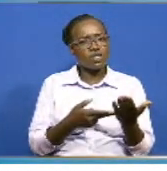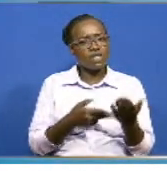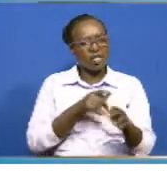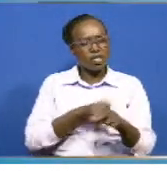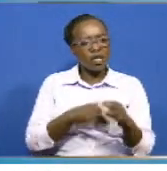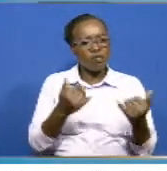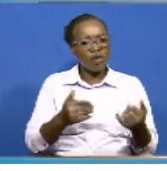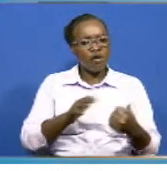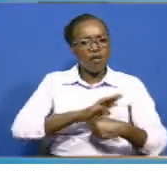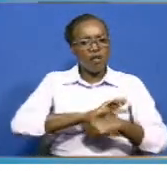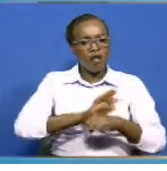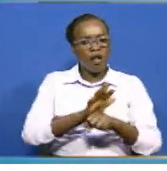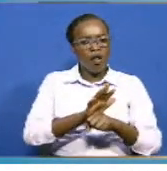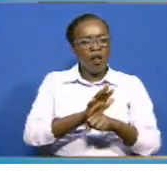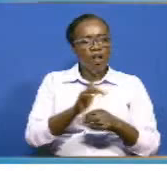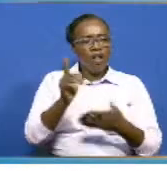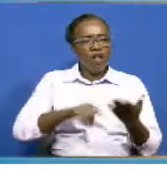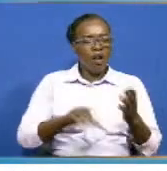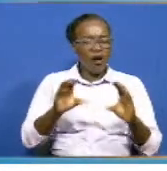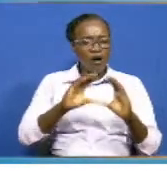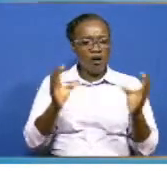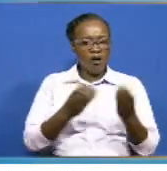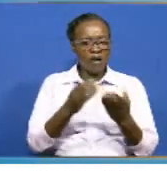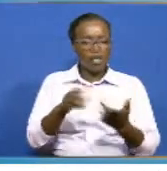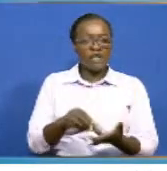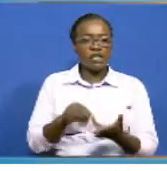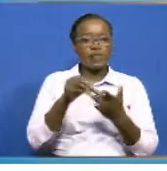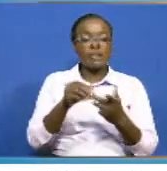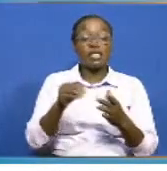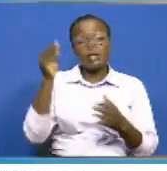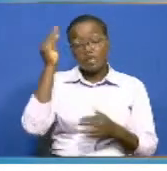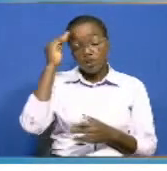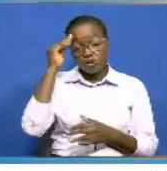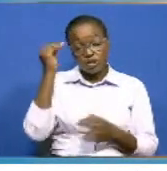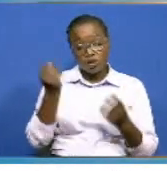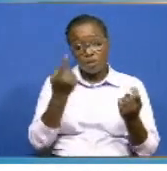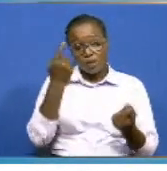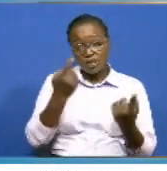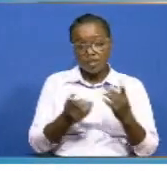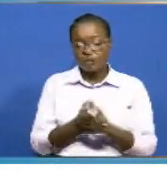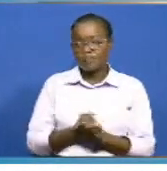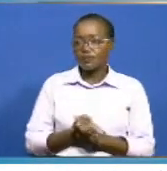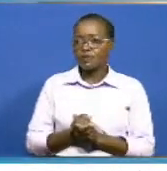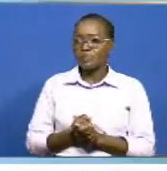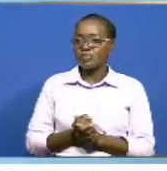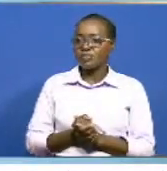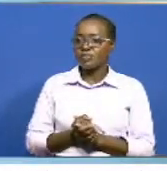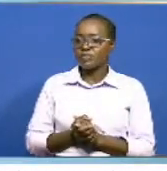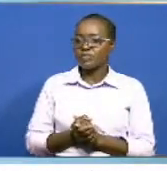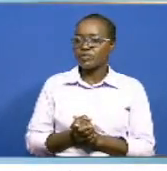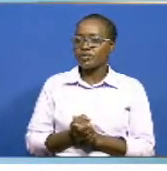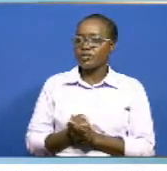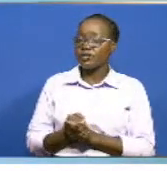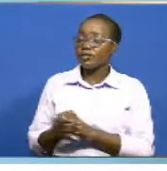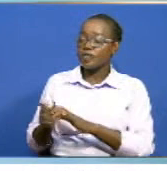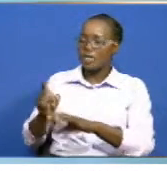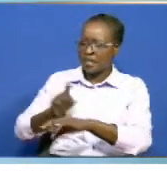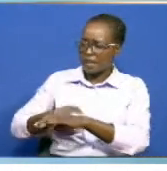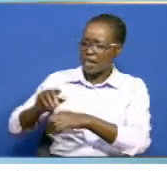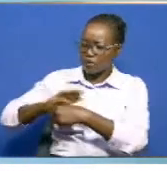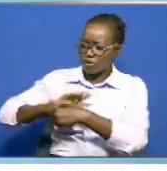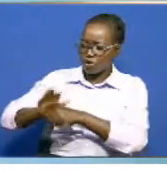la COVID-19 ni ipi katika jamii na hususan masuala ya elimu? Ukionelea wakati hili janga